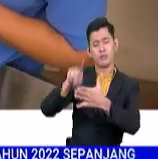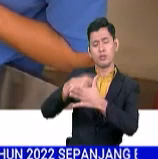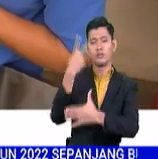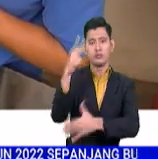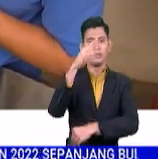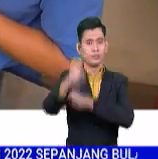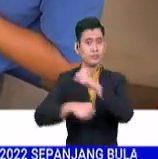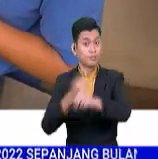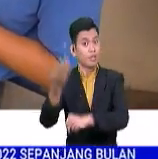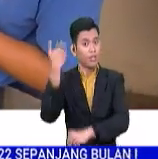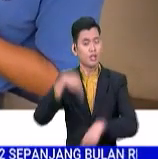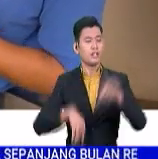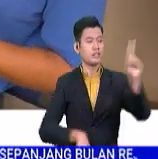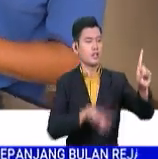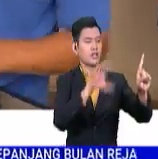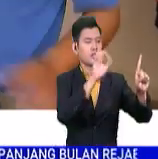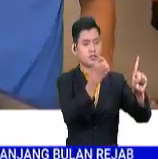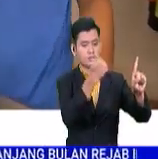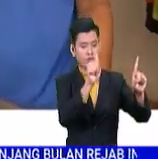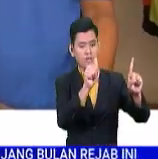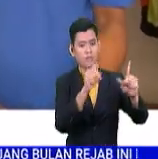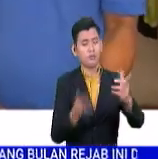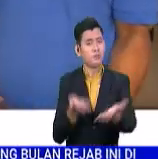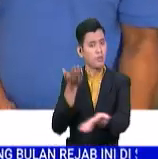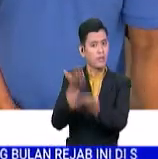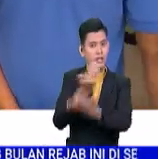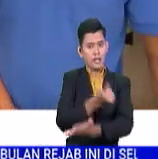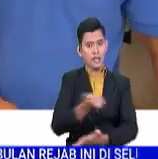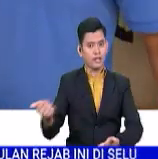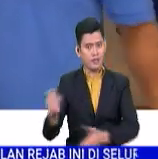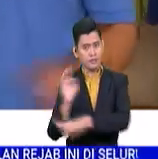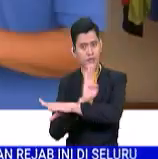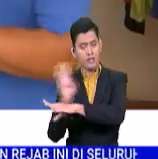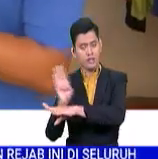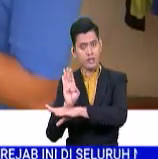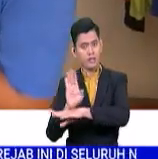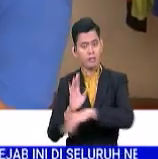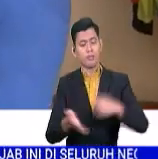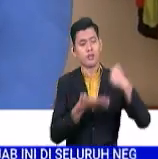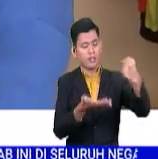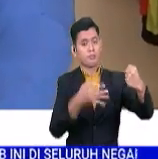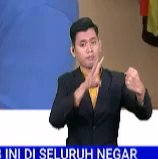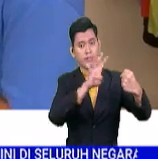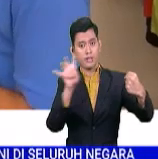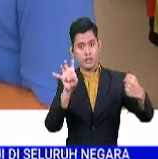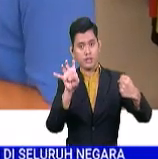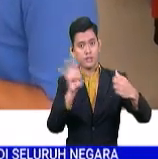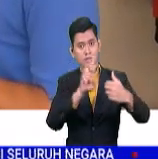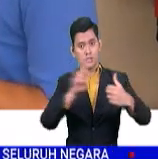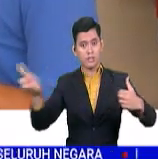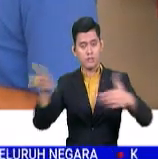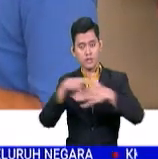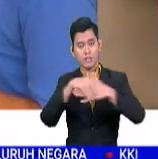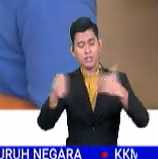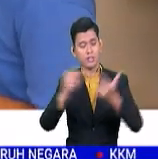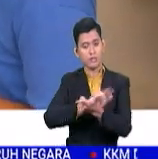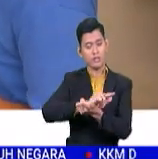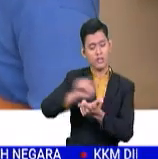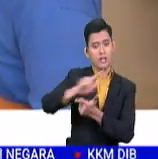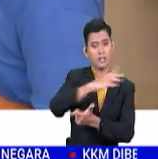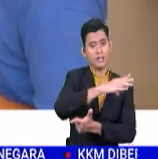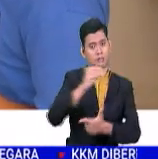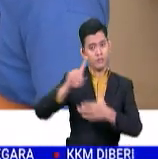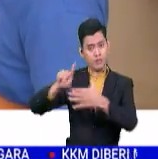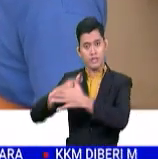lalu, 110 permohonan peralatan perniagaan dengan kos hampir RM400,000 diluluskan. Manakala